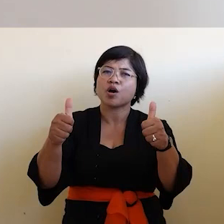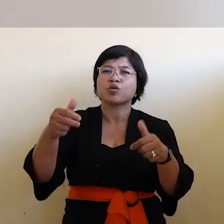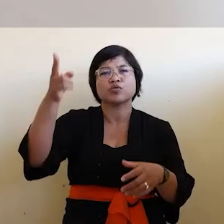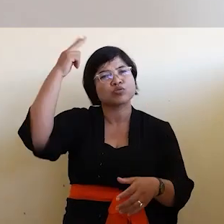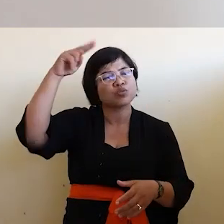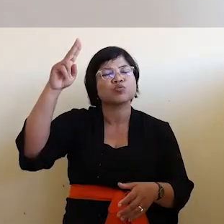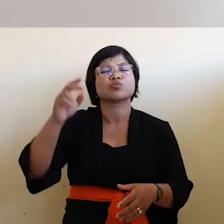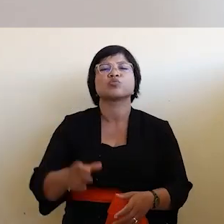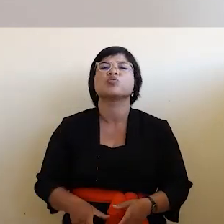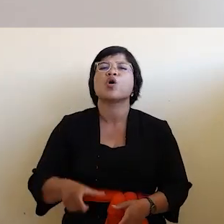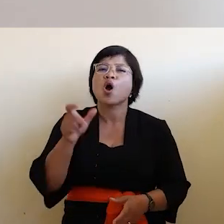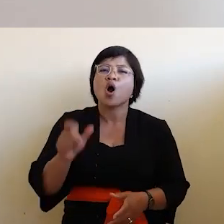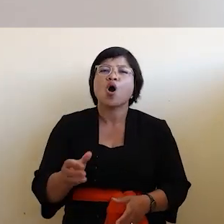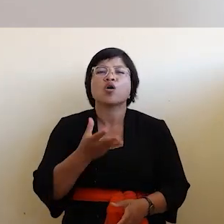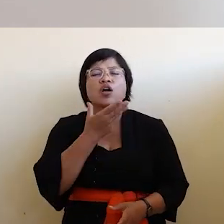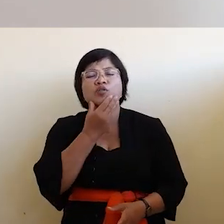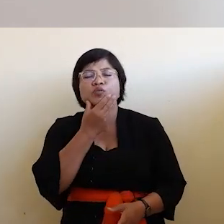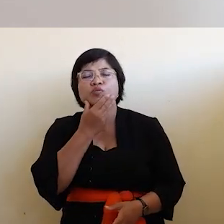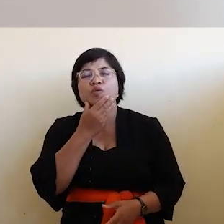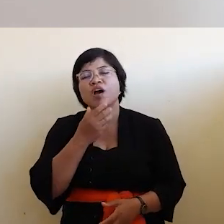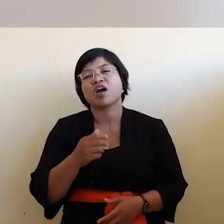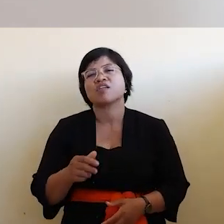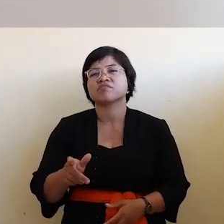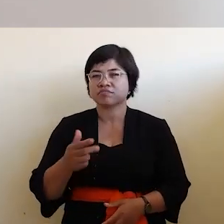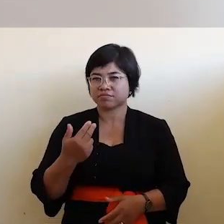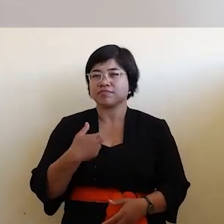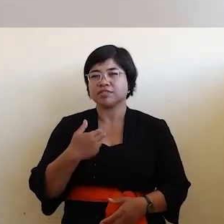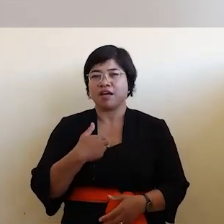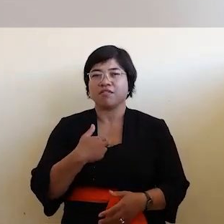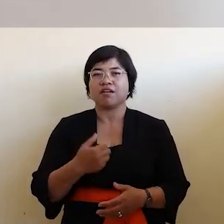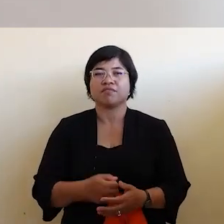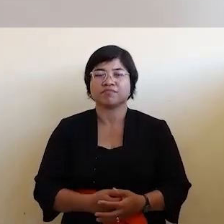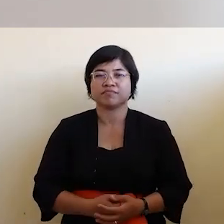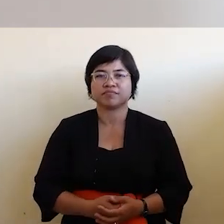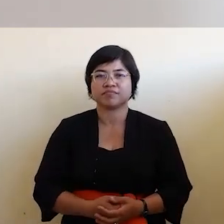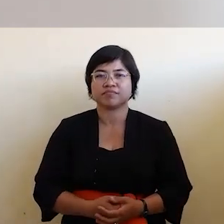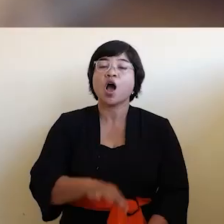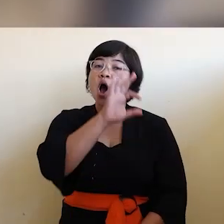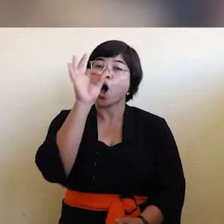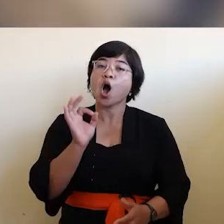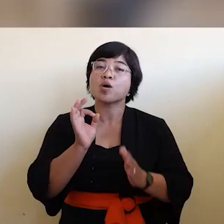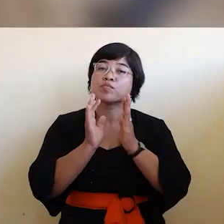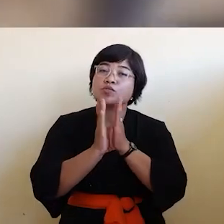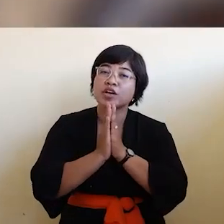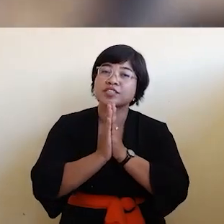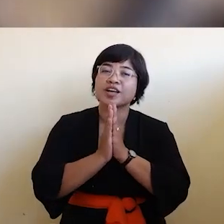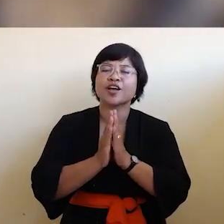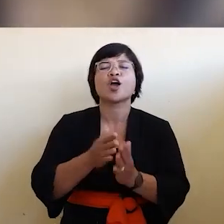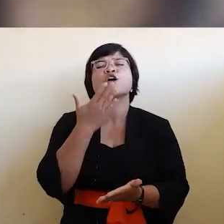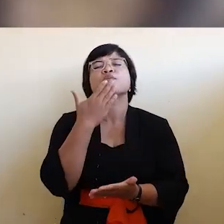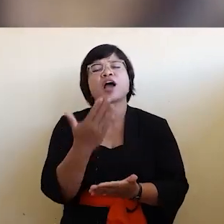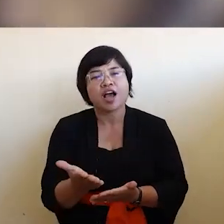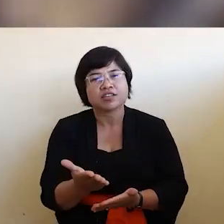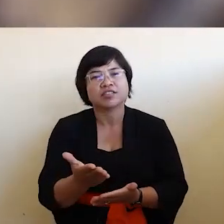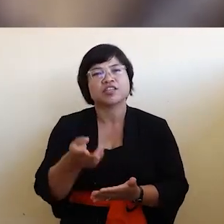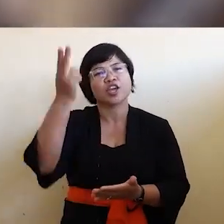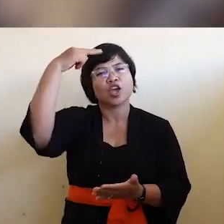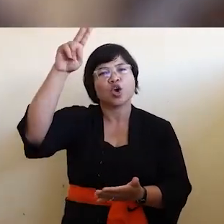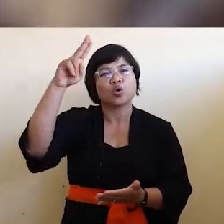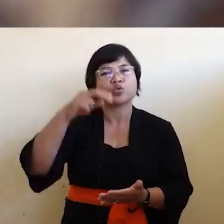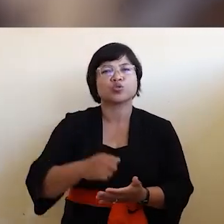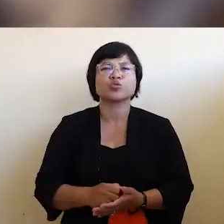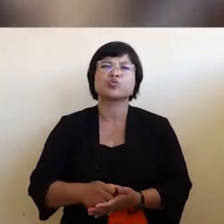layanan sani becik, majeng ring anak linsir, sekali dewa di tiang. Terima kasih saya ucapkan